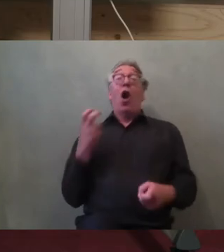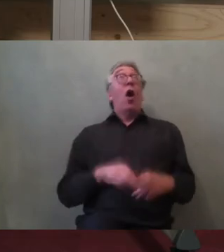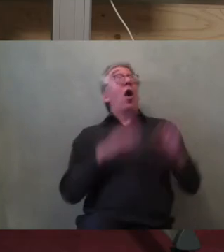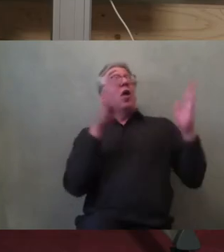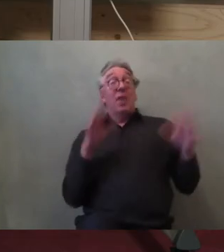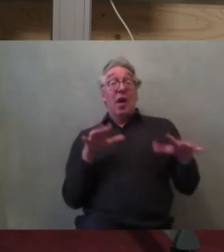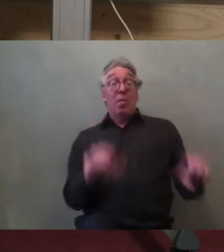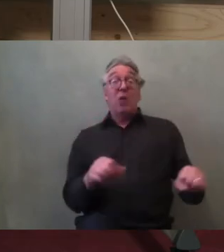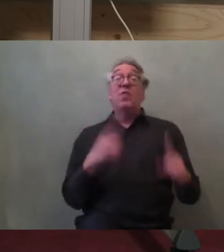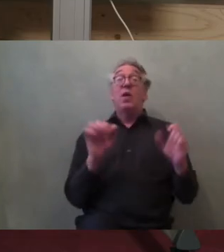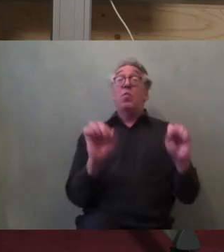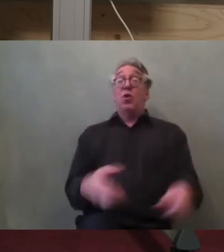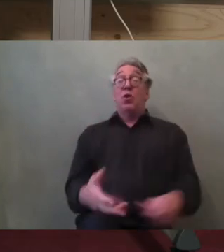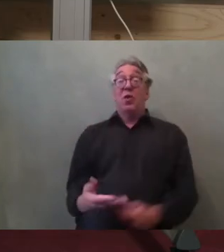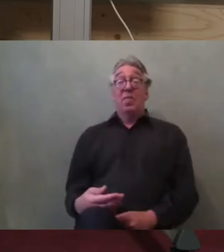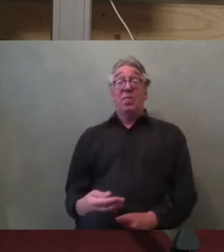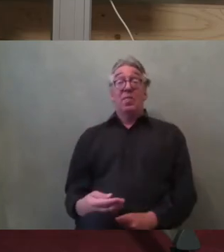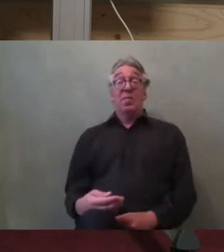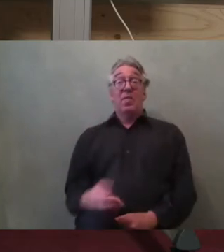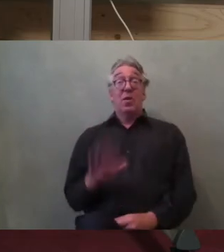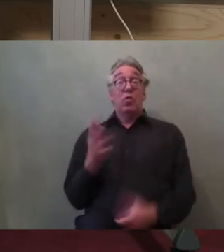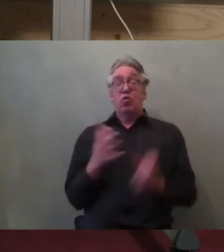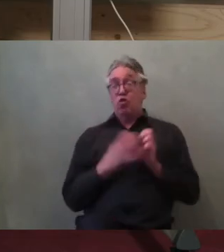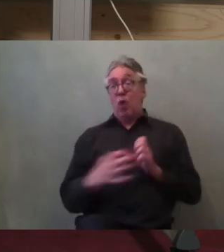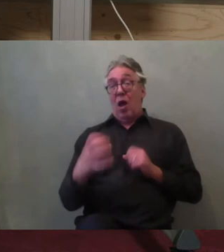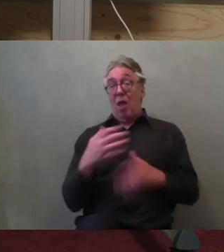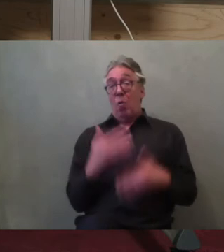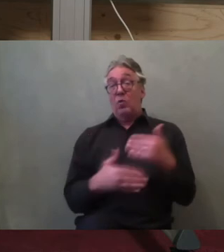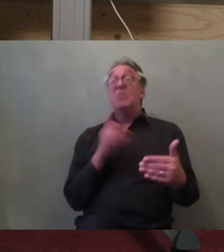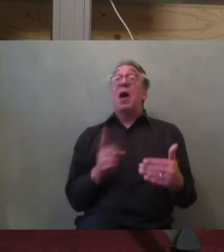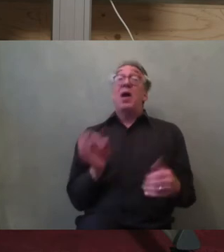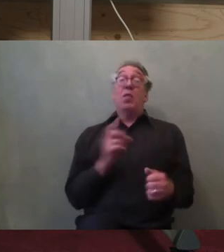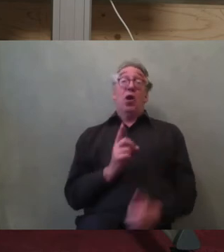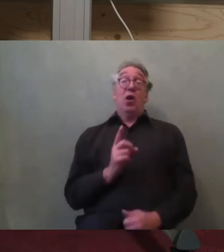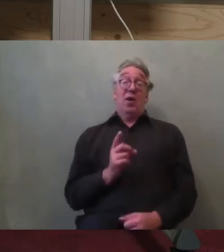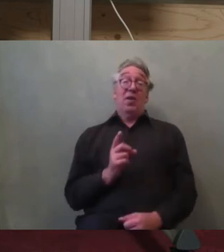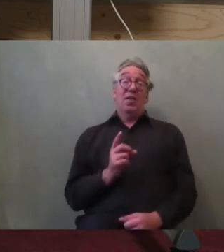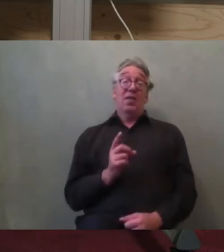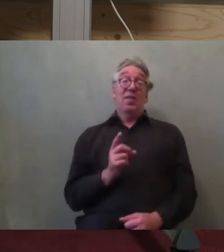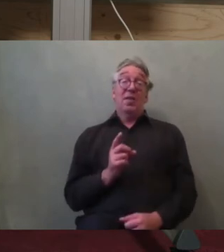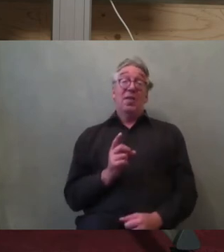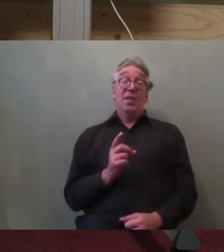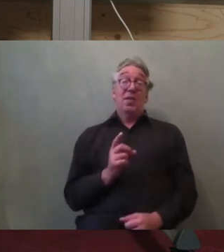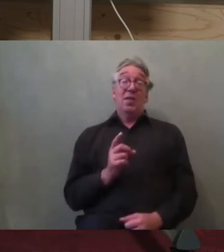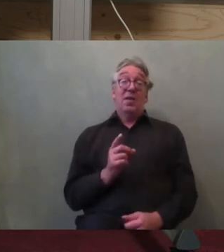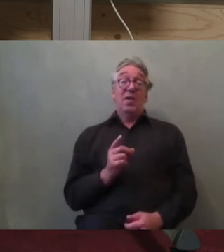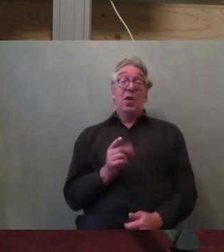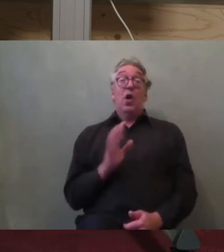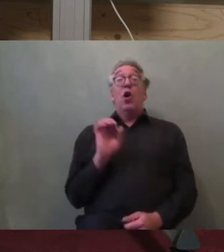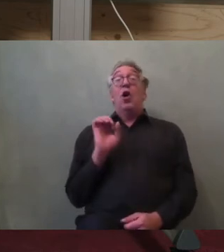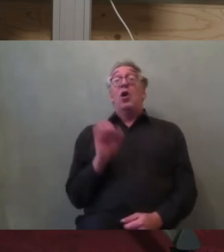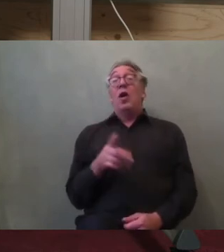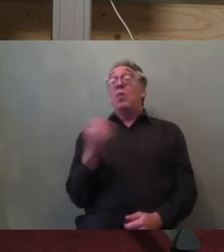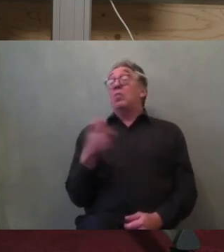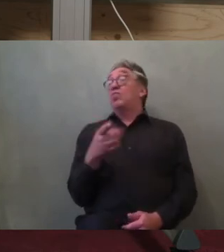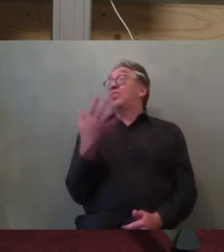gemerkt dat zijn soms trage processen, maar ontzettend belangrijk. En kies daarvoor je moment. Het kan zijn bijvoorbeeld dat je een nieuwe tentoonstelling